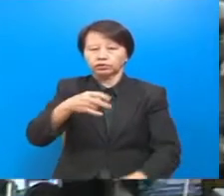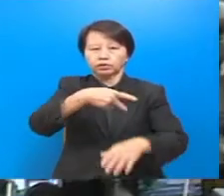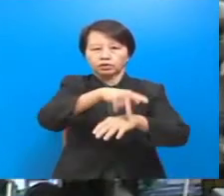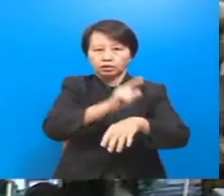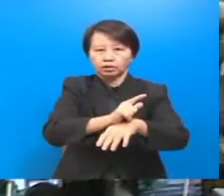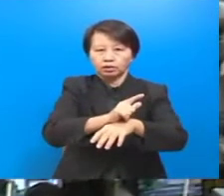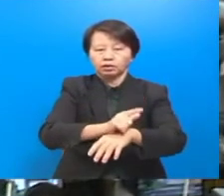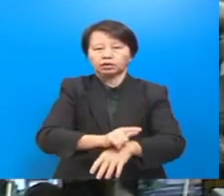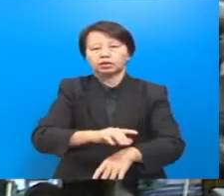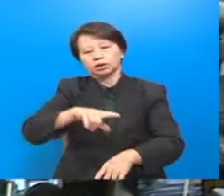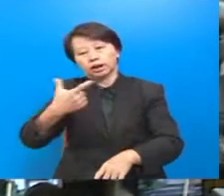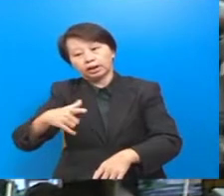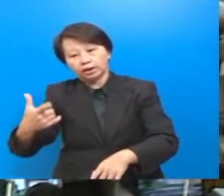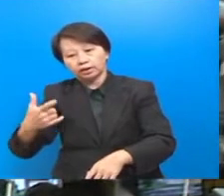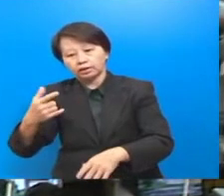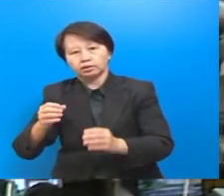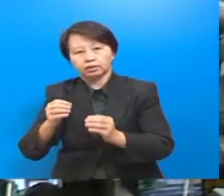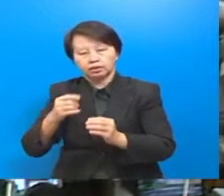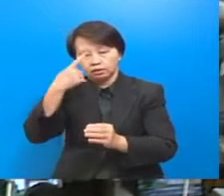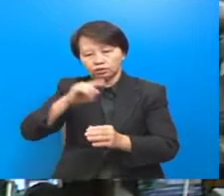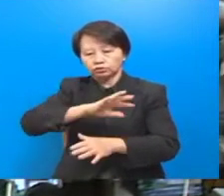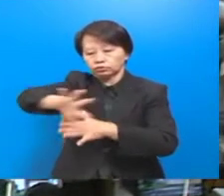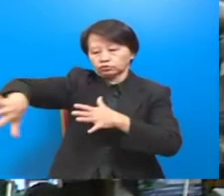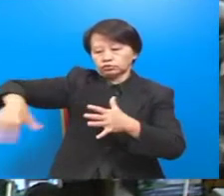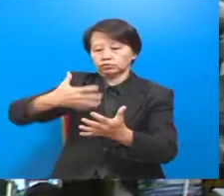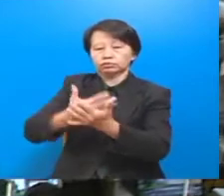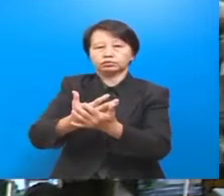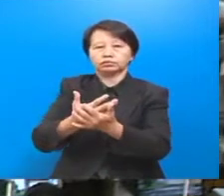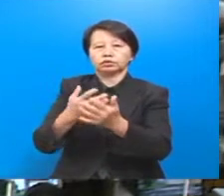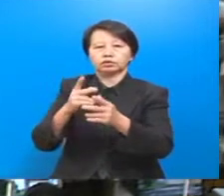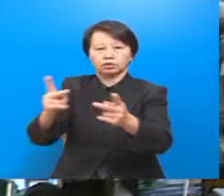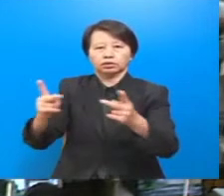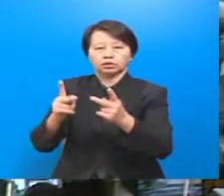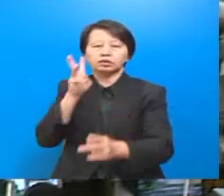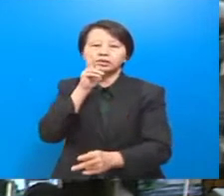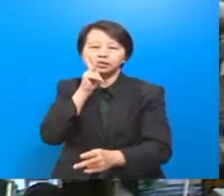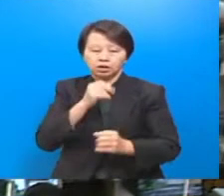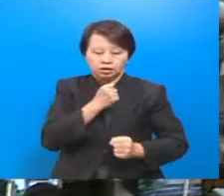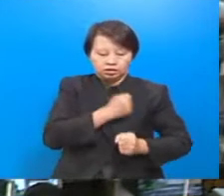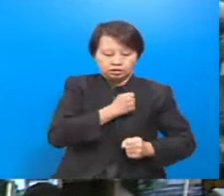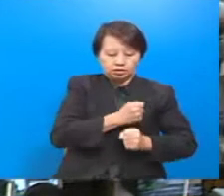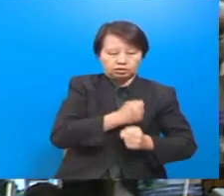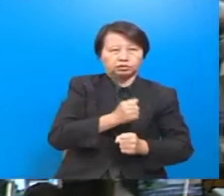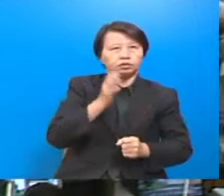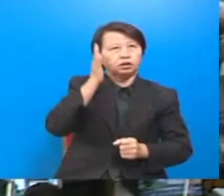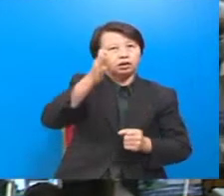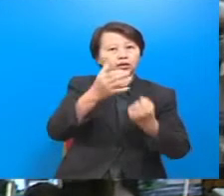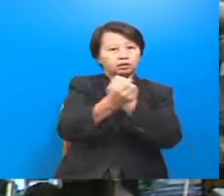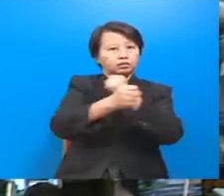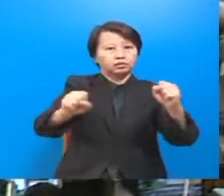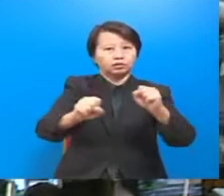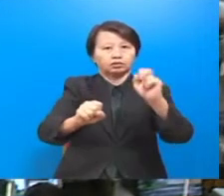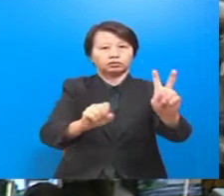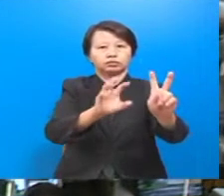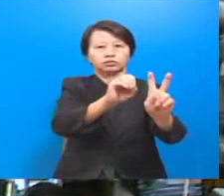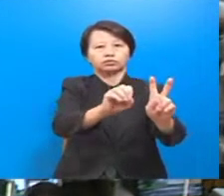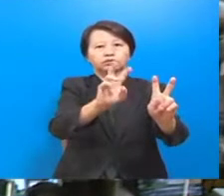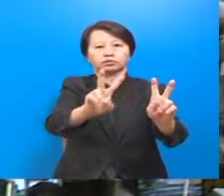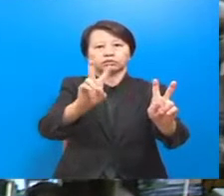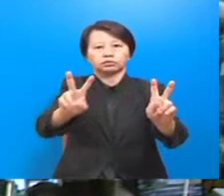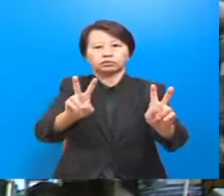lengkawi dampak ini allah untuk seluruh kawasan di-like dah kerja-kerja ini jangkau siap pada tahun 2022